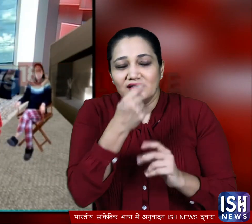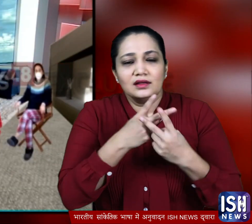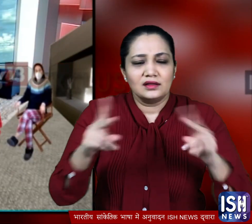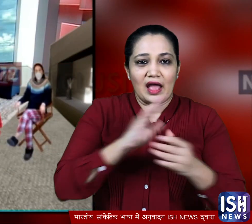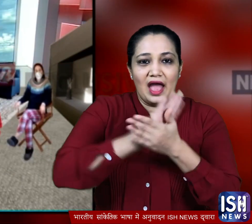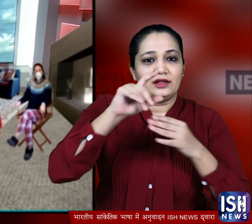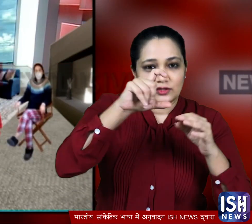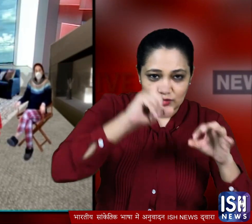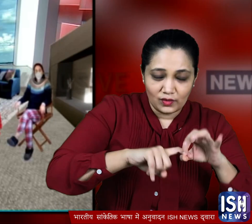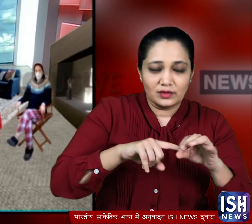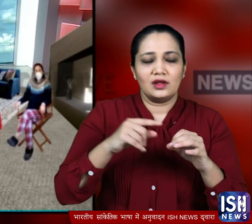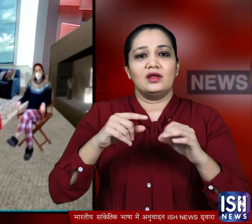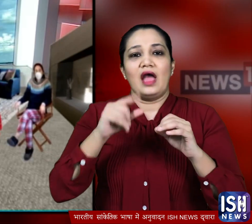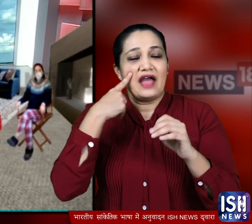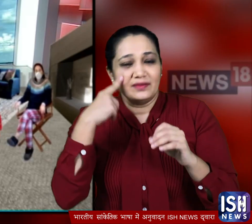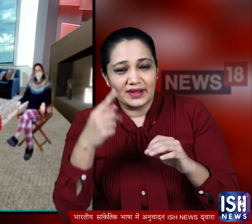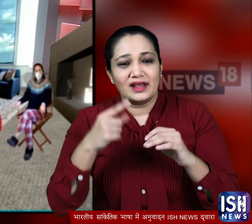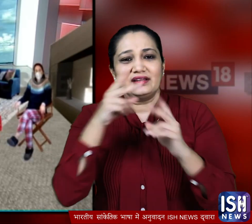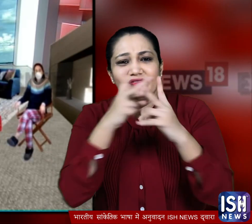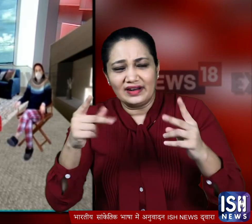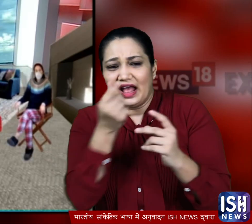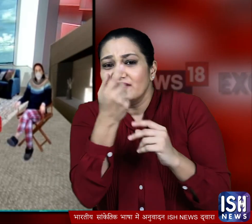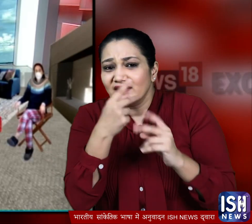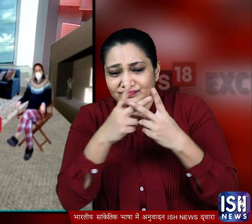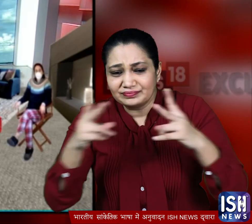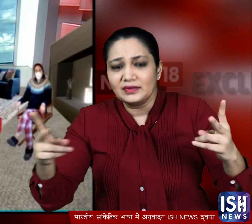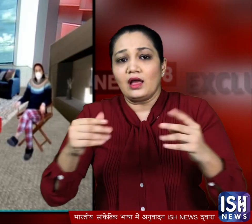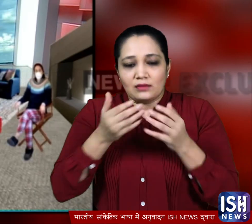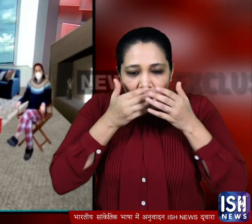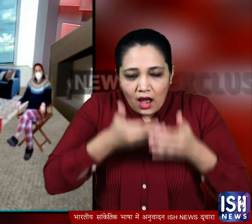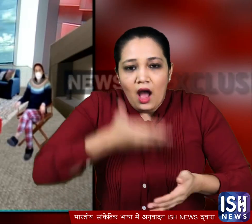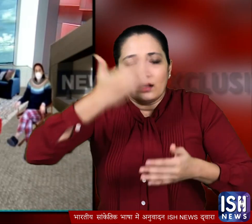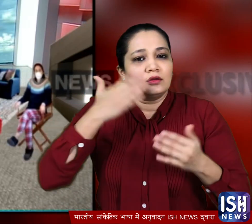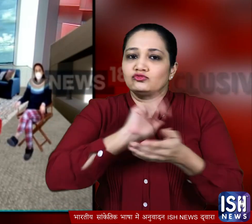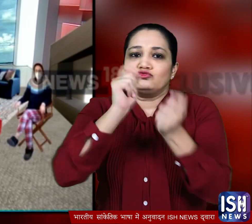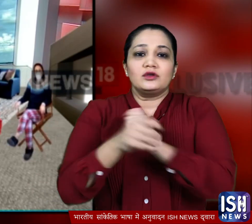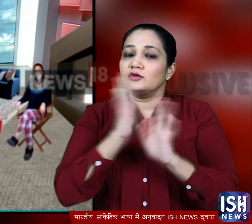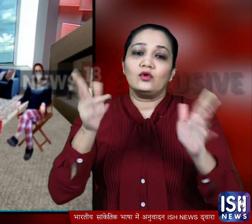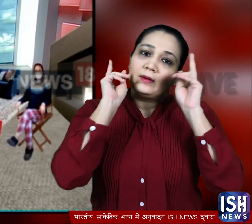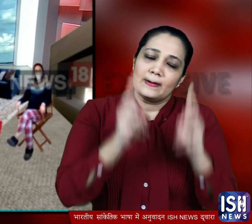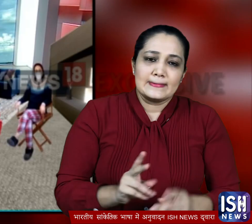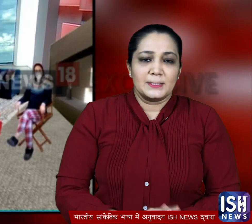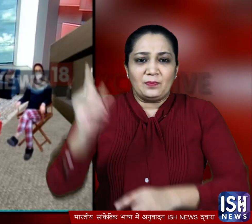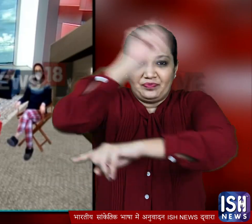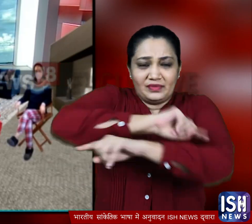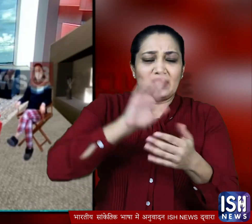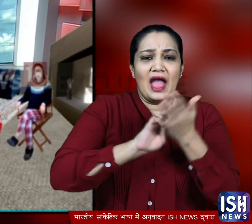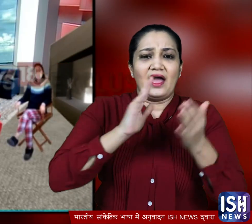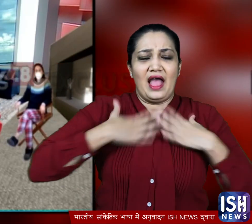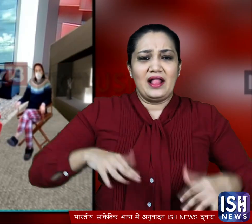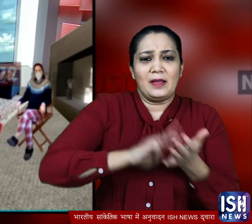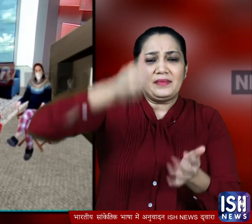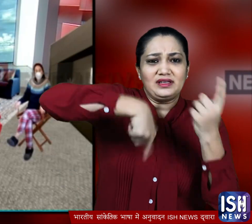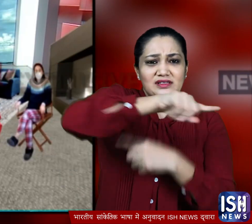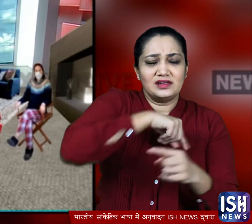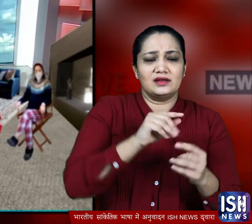इलाज से अभी हाइड्रोक्सीक्लोरोक्विन, आइवरमेक्टिन, एंटीबायोटिक और भाप लेना नहीं हटाया गया। जबकि एक दिन पहले स्वास्थ्य मंत्रालय के तहत